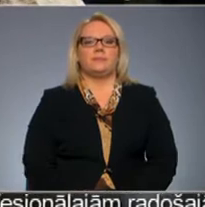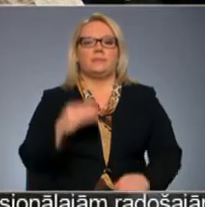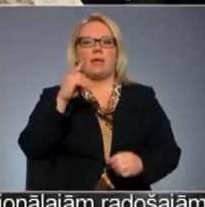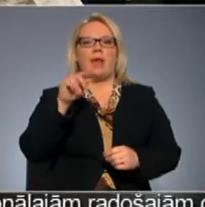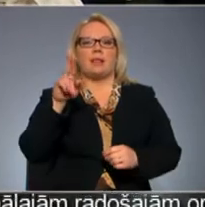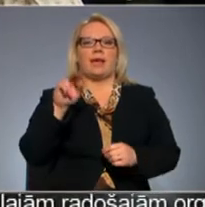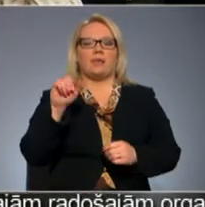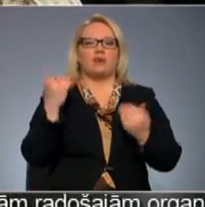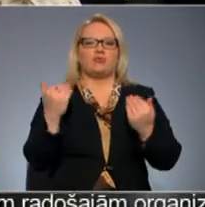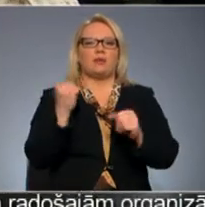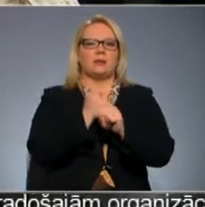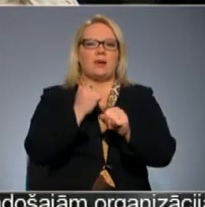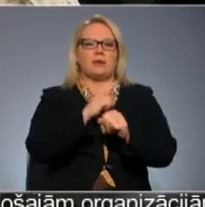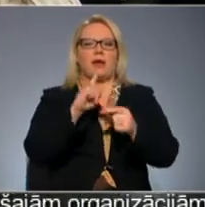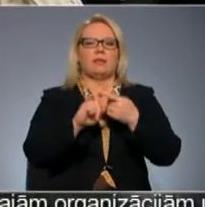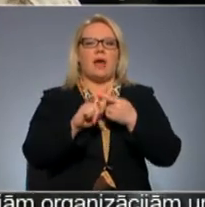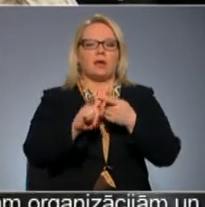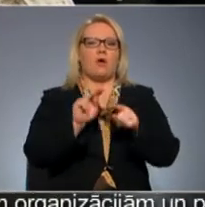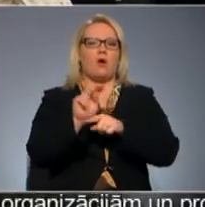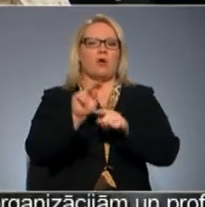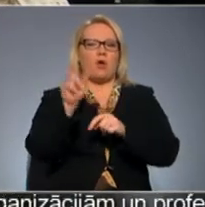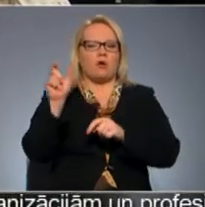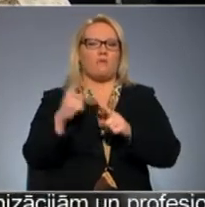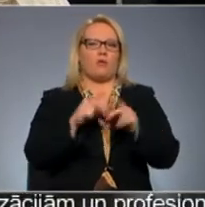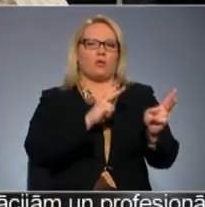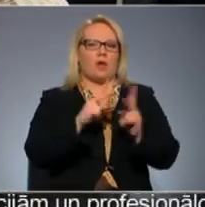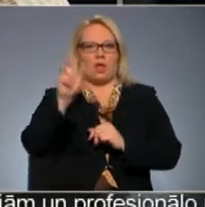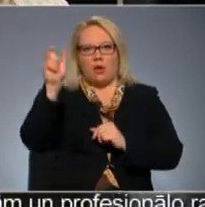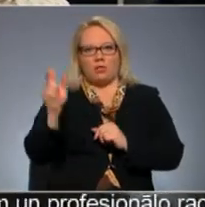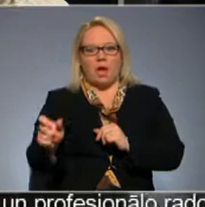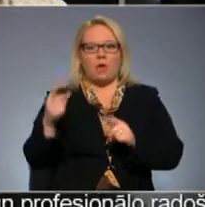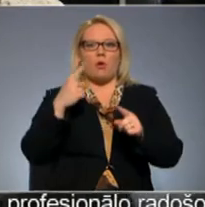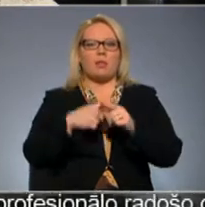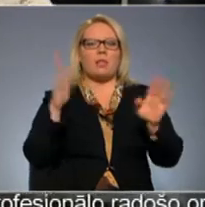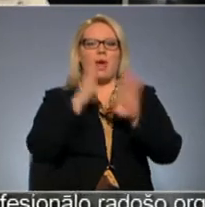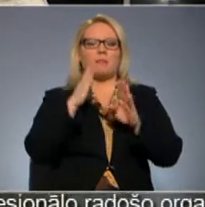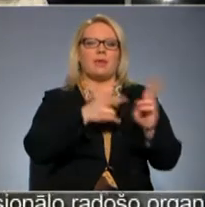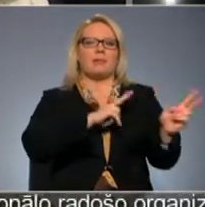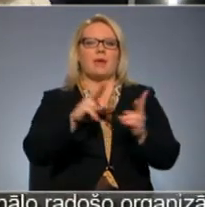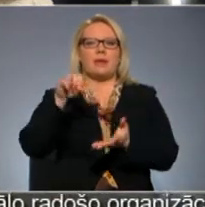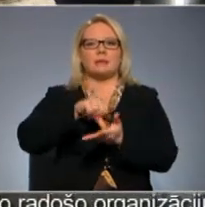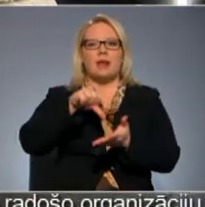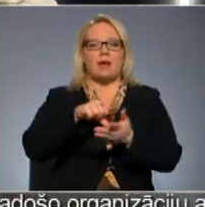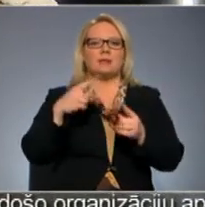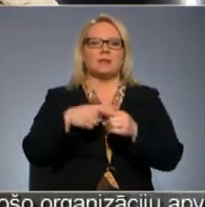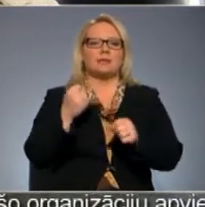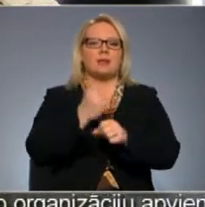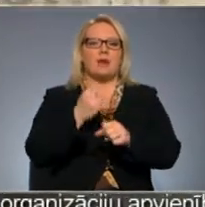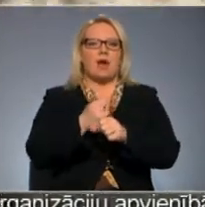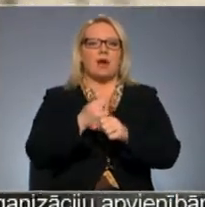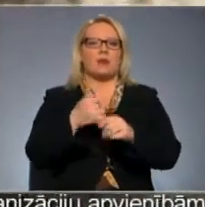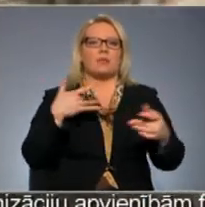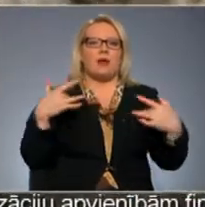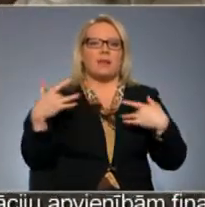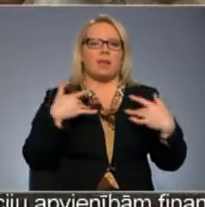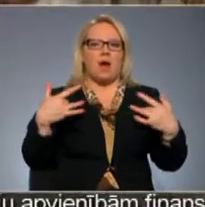Elīna Luce šobrīd strādā kā neatkarīga horeogrāfa un dejotāja, veidojot gan laikmatīgās dejas izrādes, gan strādājot dramatiskajos teātros.